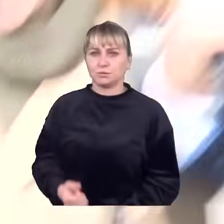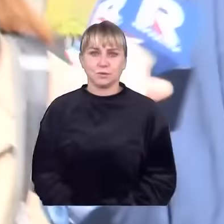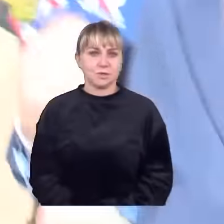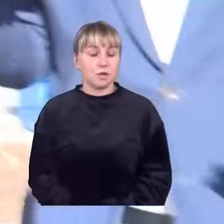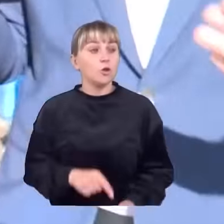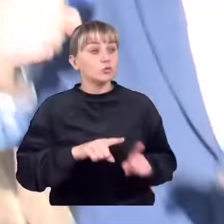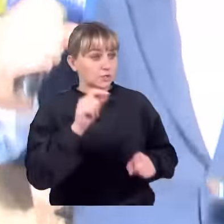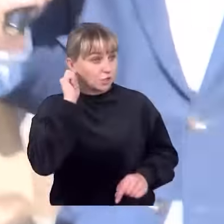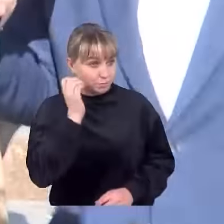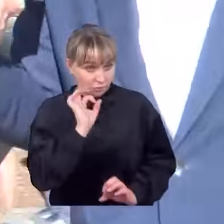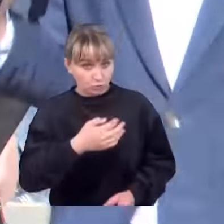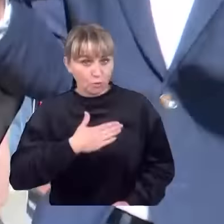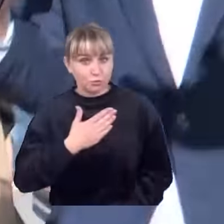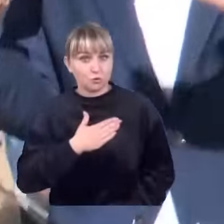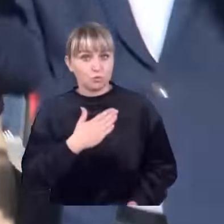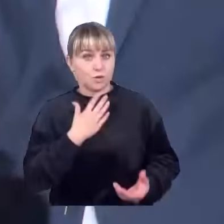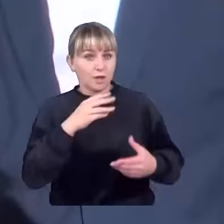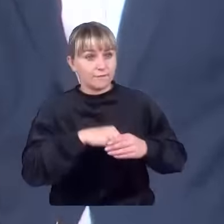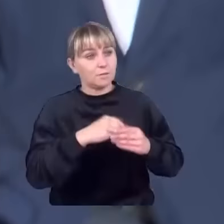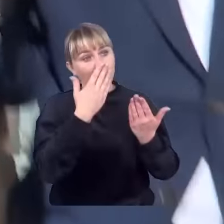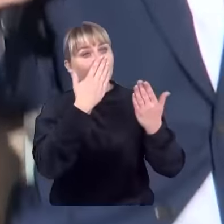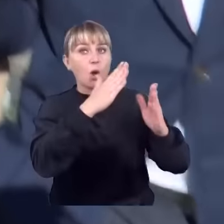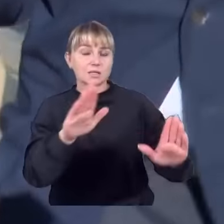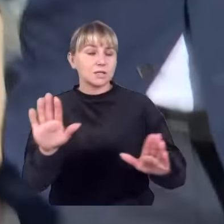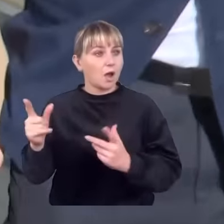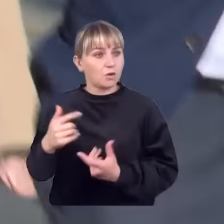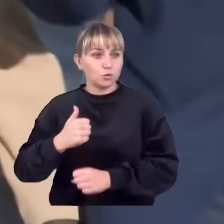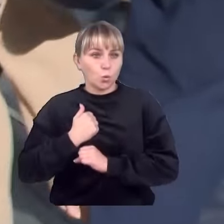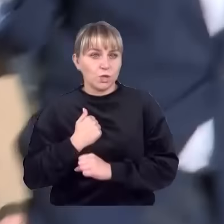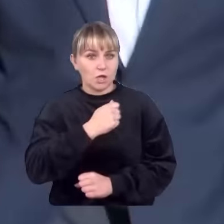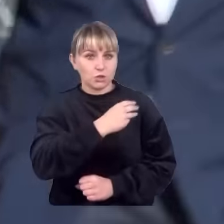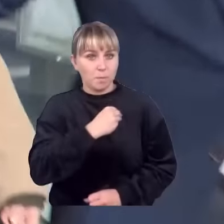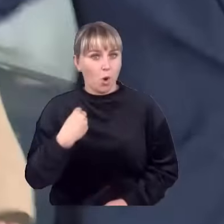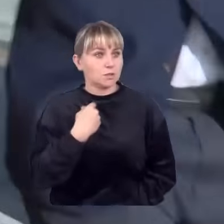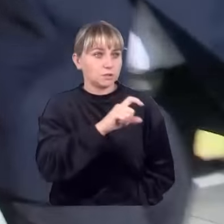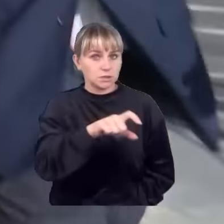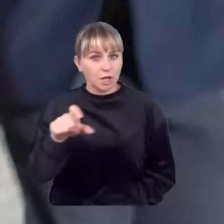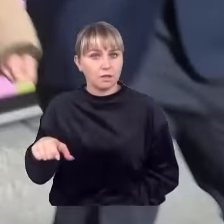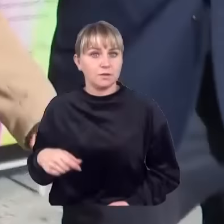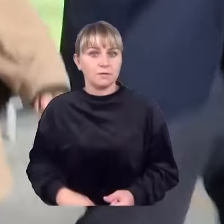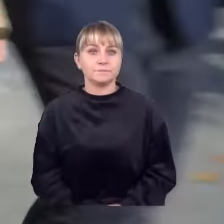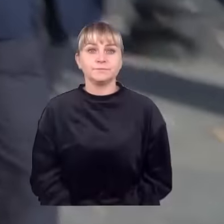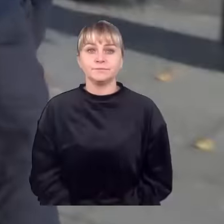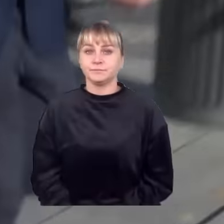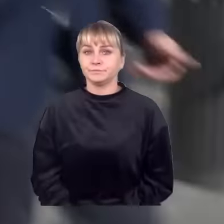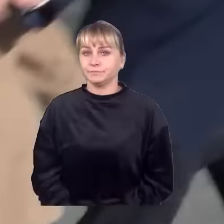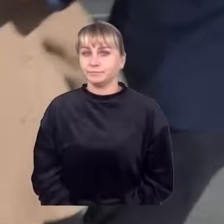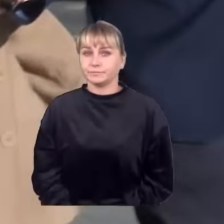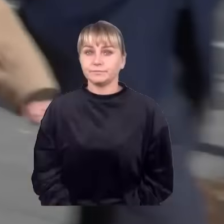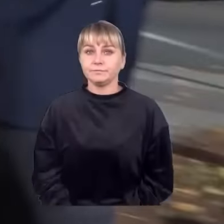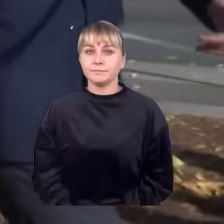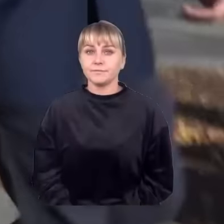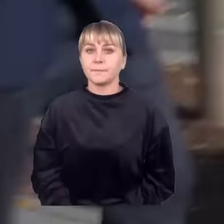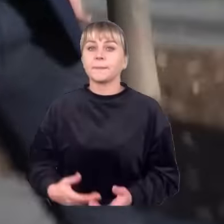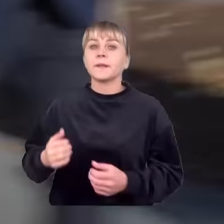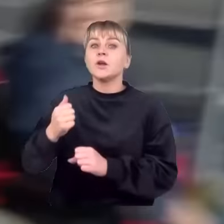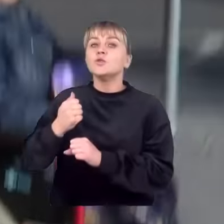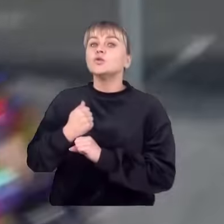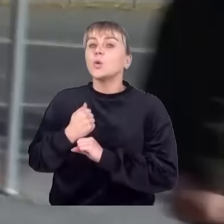i z tym obrazem polskich żołnierzy, który pani wykreowała na arenie międzynarodowej. Żołnierze tworzą oni